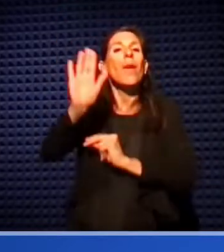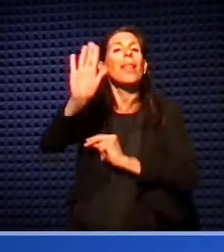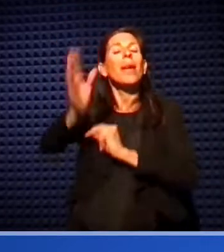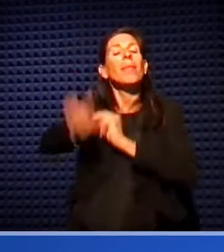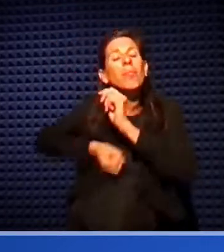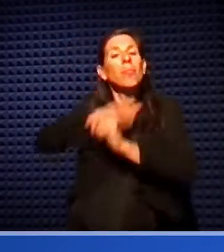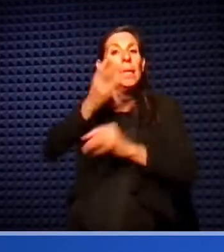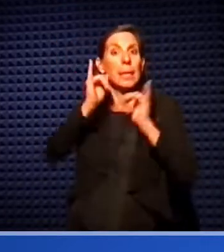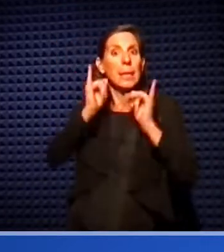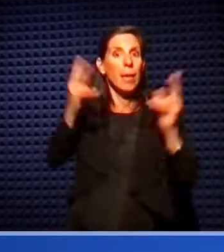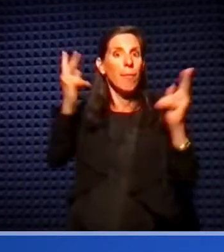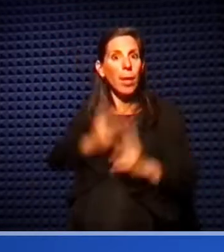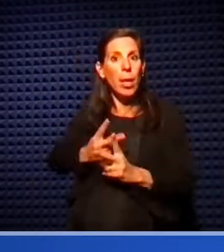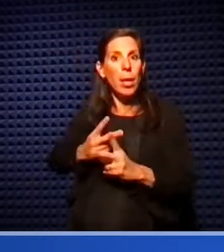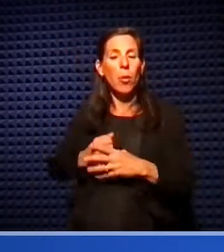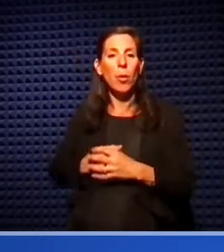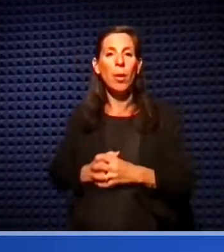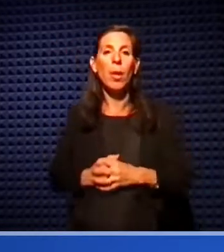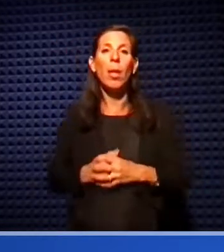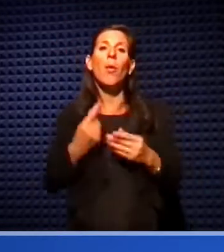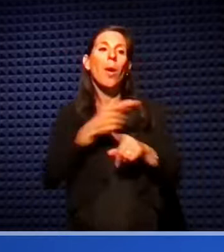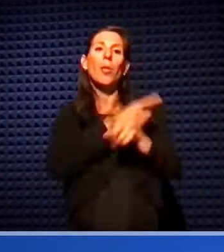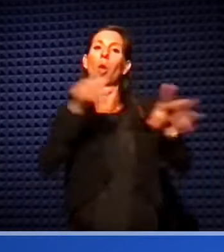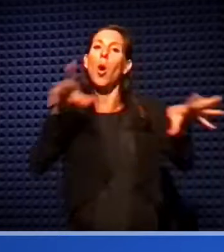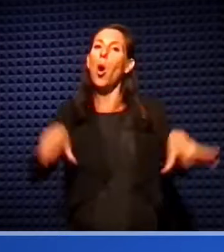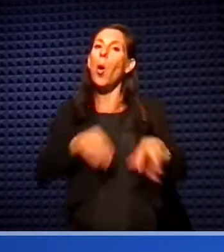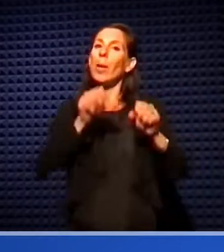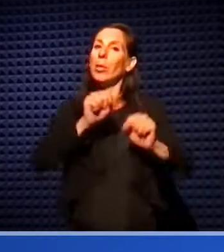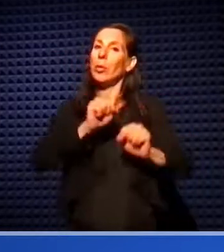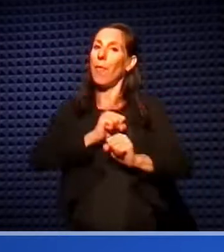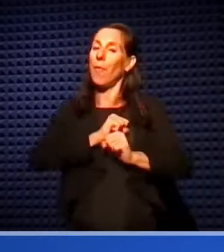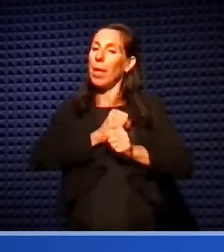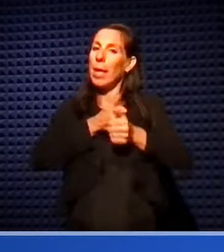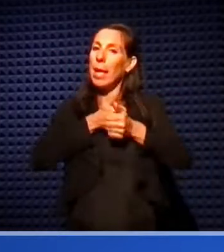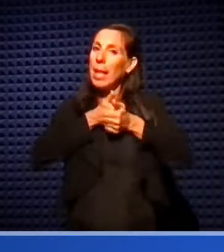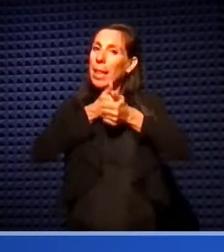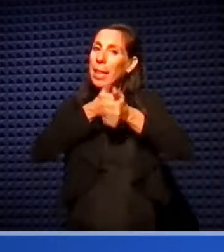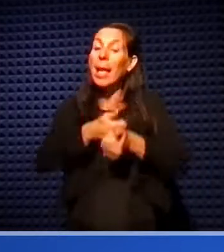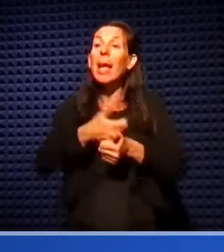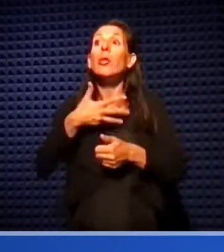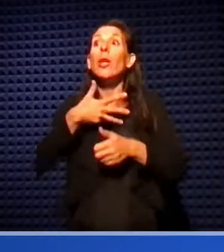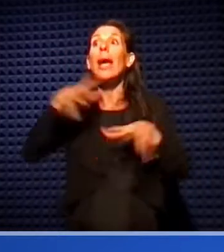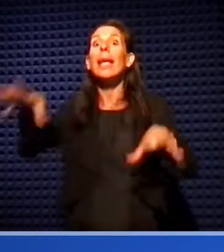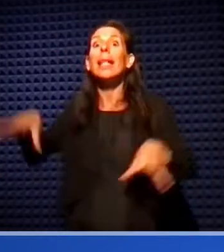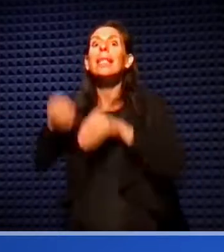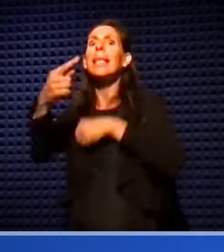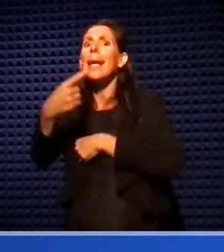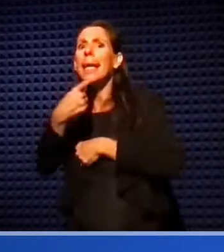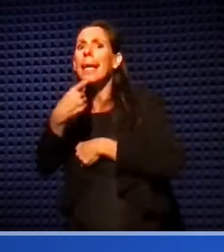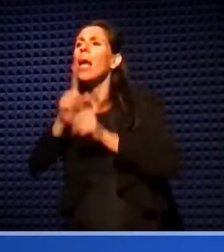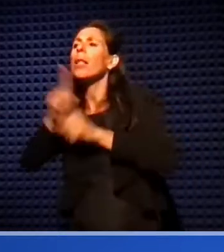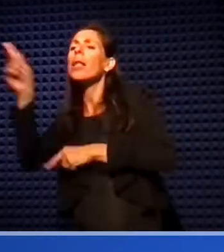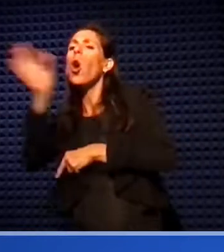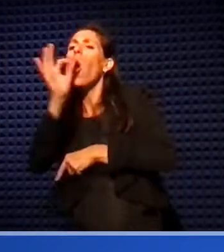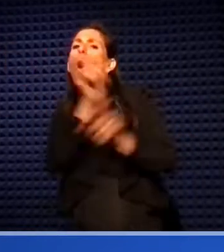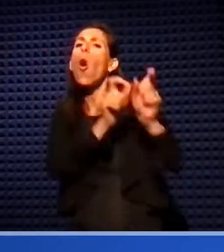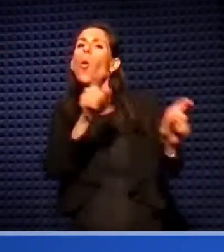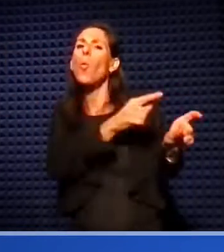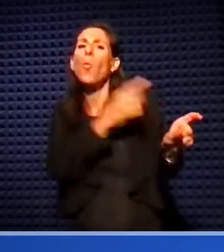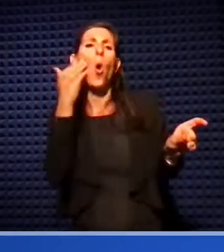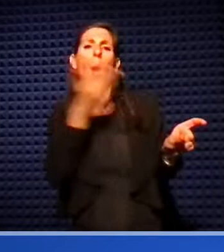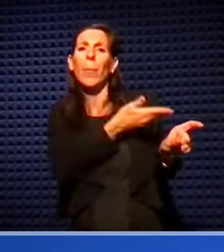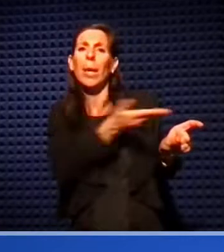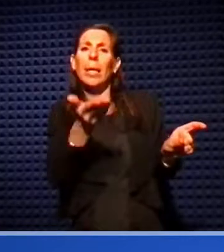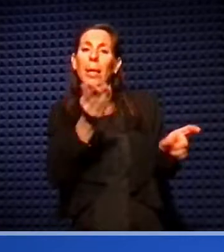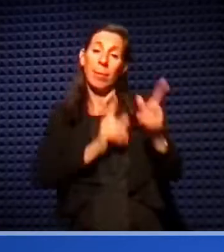قند تواساي منفس قدوس يو نزي خمزي زبالة عدلتن تسقان تموكرون أبكال أي درجة أوريدك